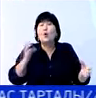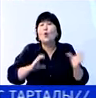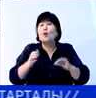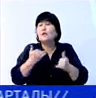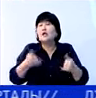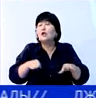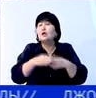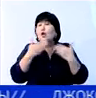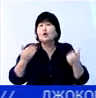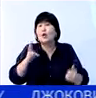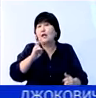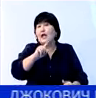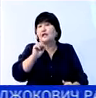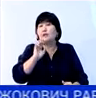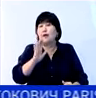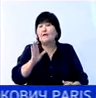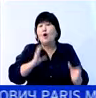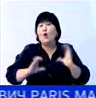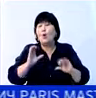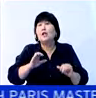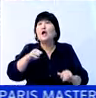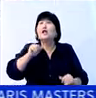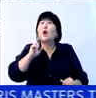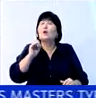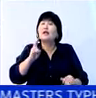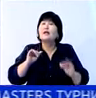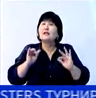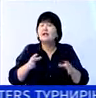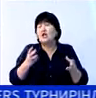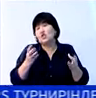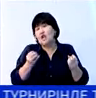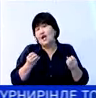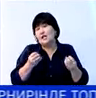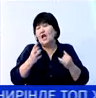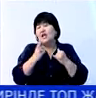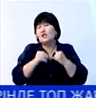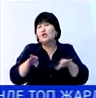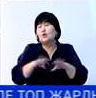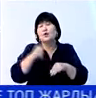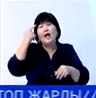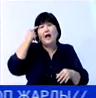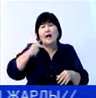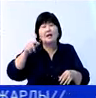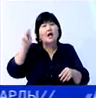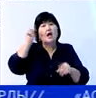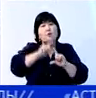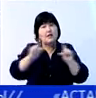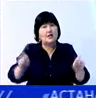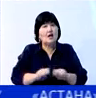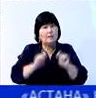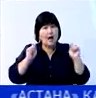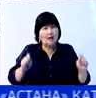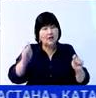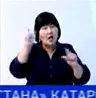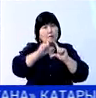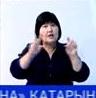әлі ондай жоқ Назарбаев университетіне. Тау-кен ісі және жер туралы ғылымдар мектебі ашылды. Мектеп